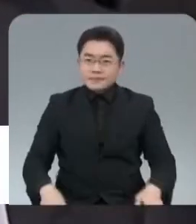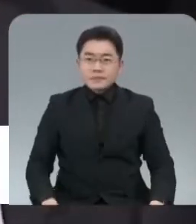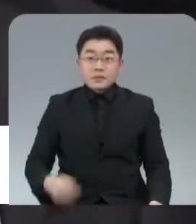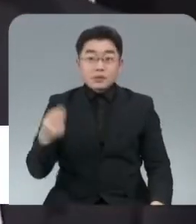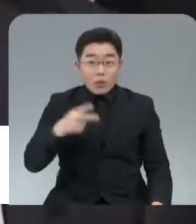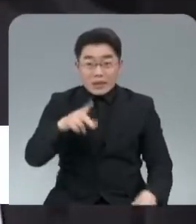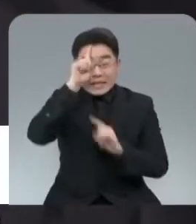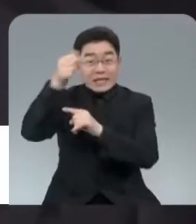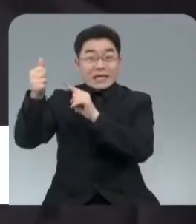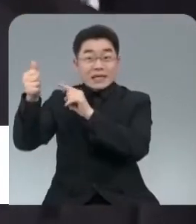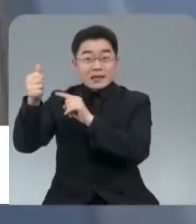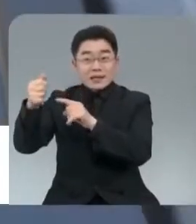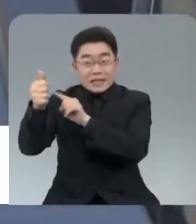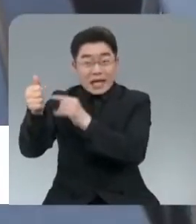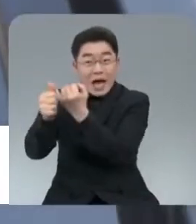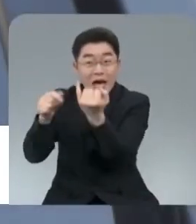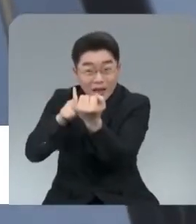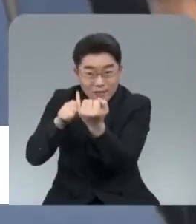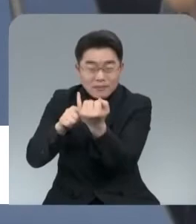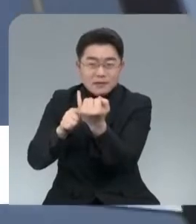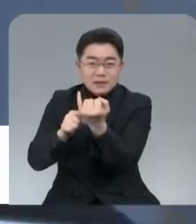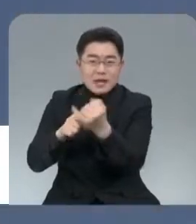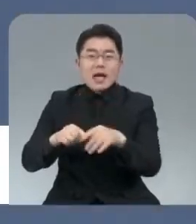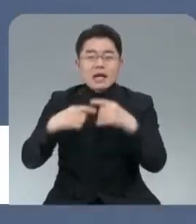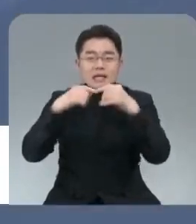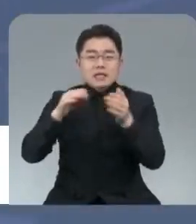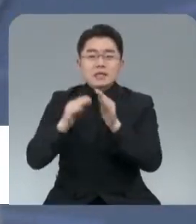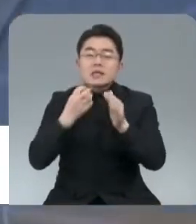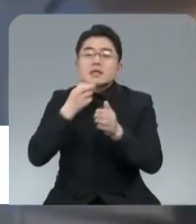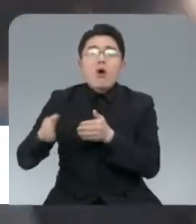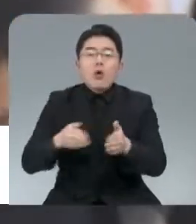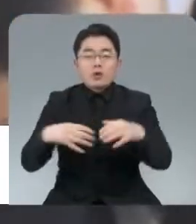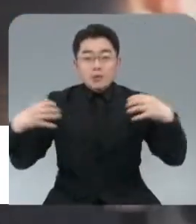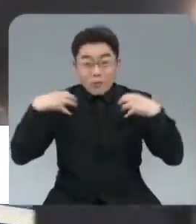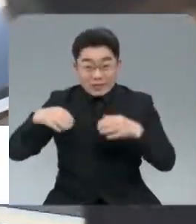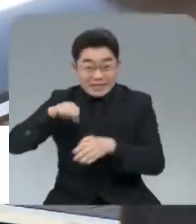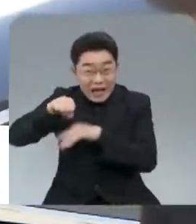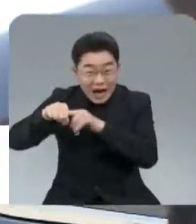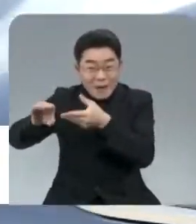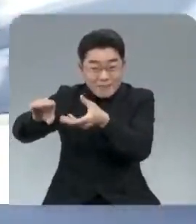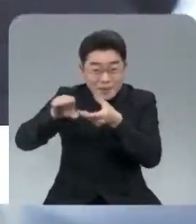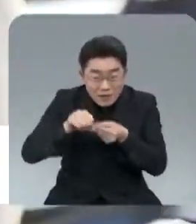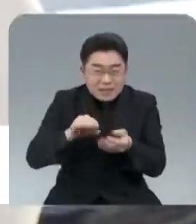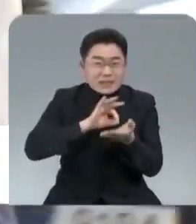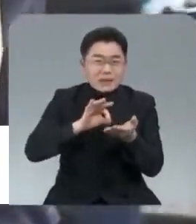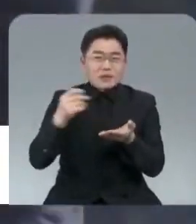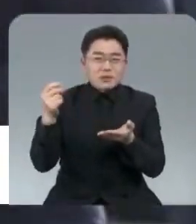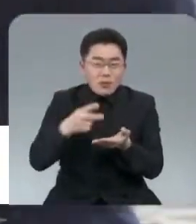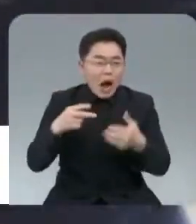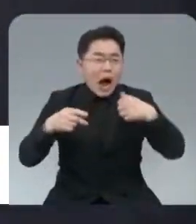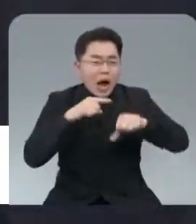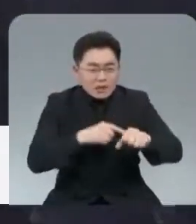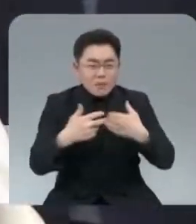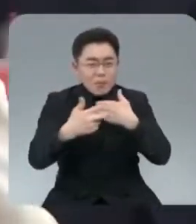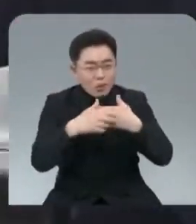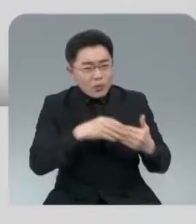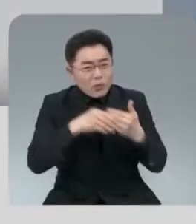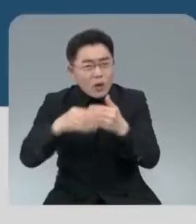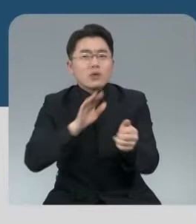이 후보 아들의 입퇴원을 돕고 문진표를 대신 작성해 김혜경 씨의 병원 출입을 도왔다는 등 의혹이 추가로